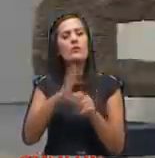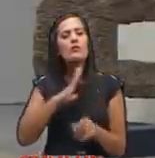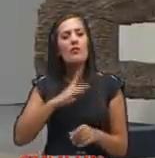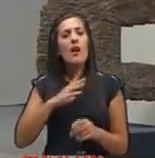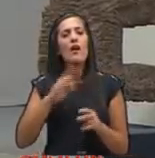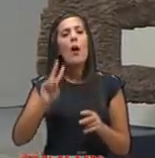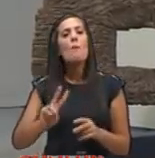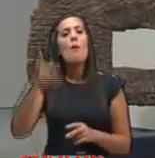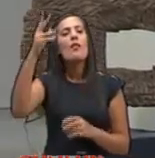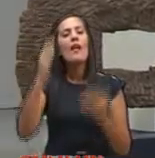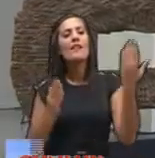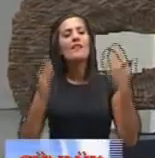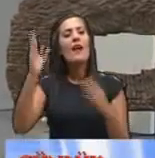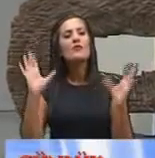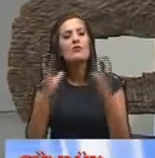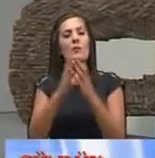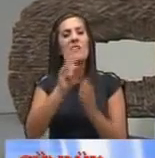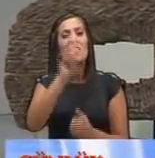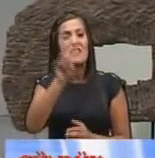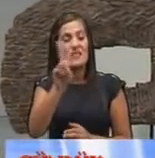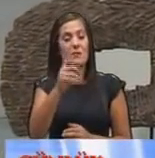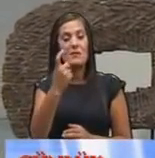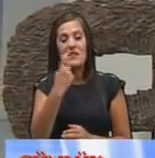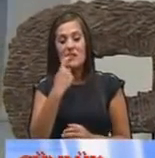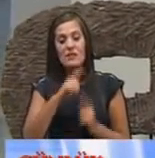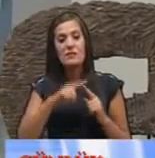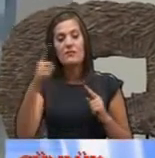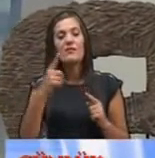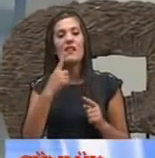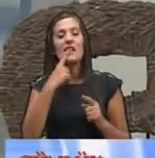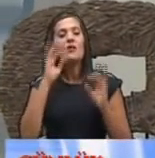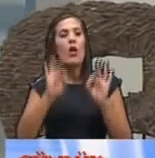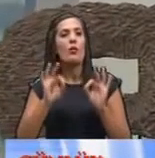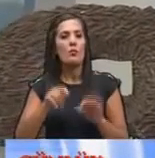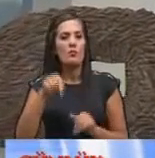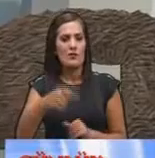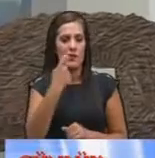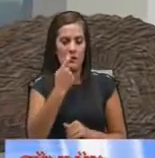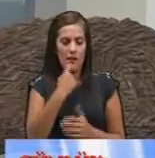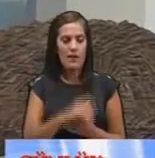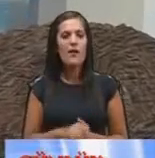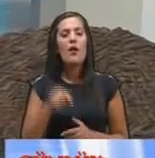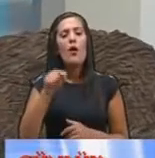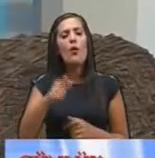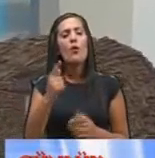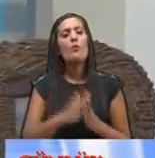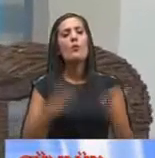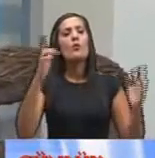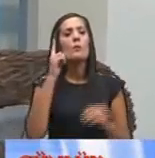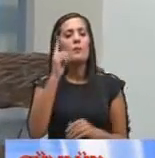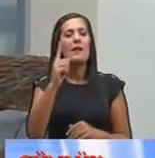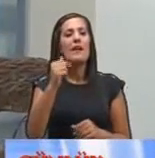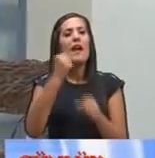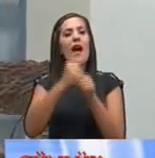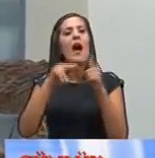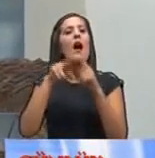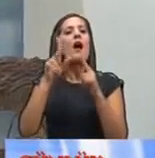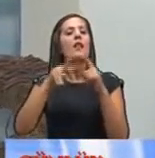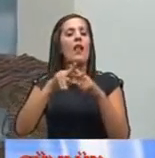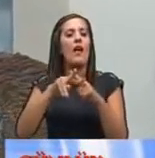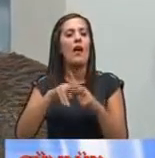dans topluluğumuzun 20. sanat yılı. Harika. Bu sene. Onu da büyük bir gala